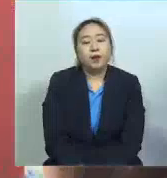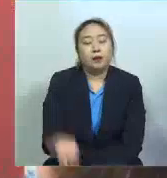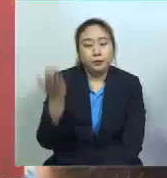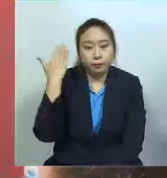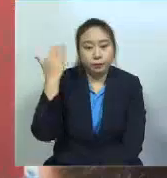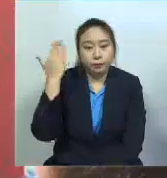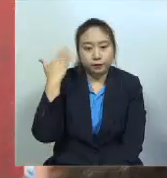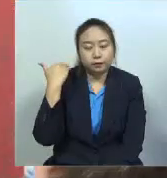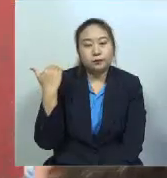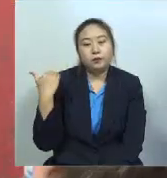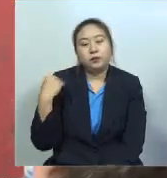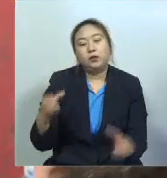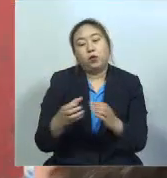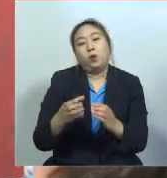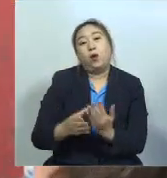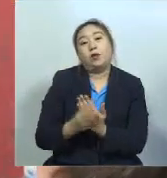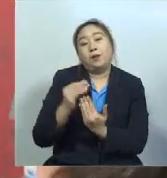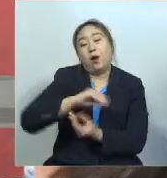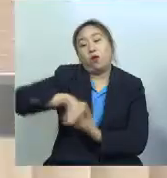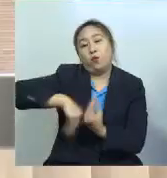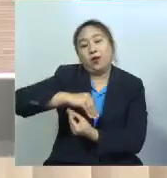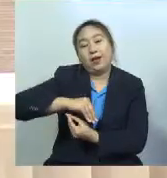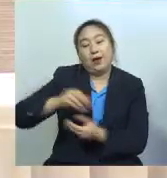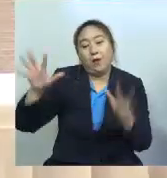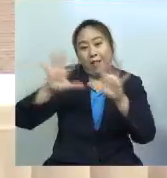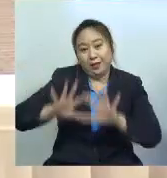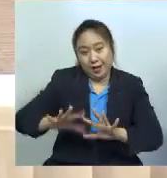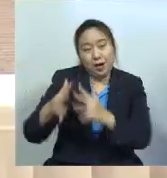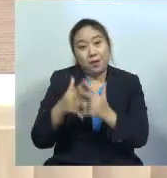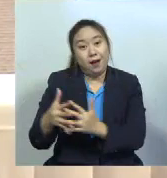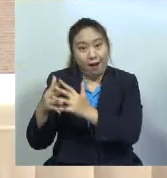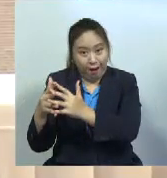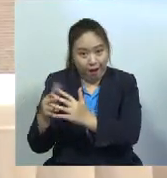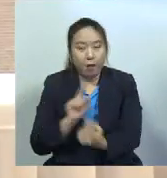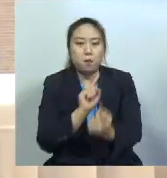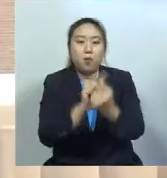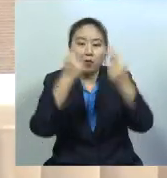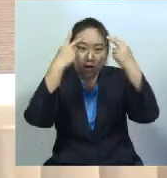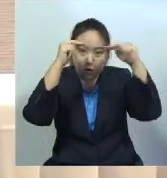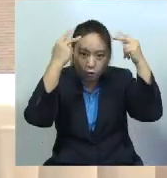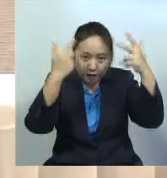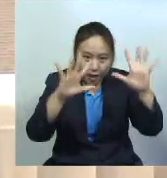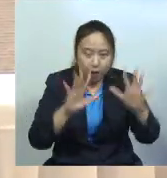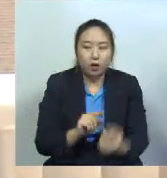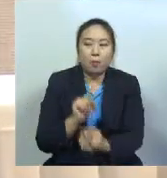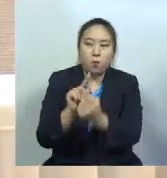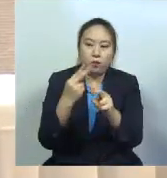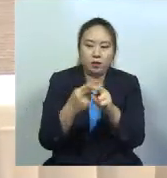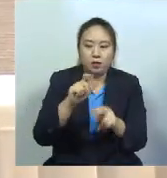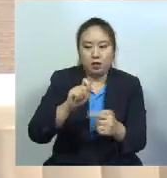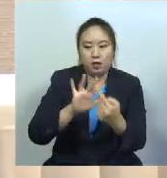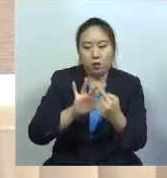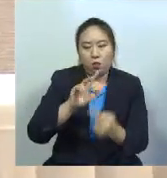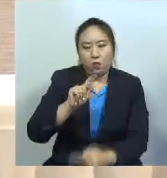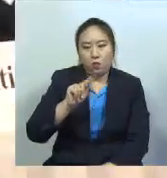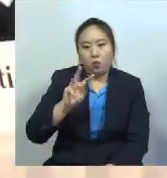นี้นอกจากสภาธุรกิจสหรัฐอเมริกาอาเซียนจะเข้าพบท่านนายกรัฐมนตรีแล้วนะคะก็ยังเข้าพบคุณอุตมะสาวนายน